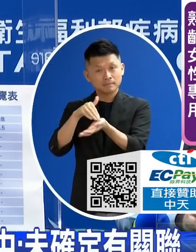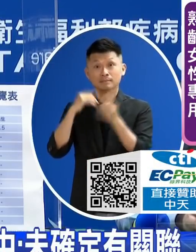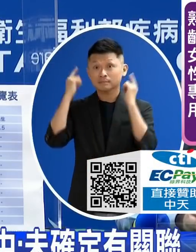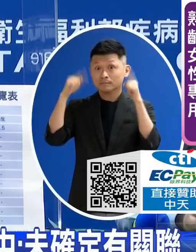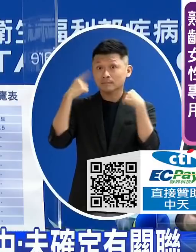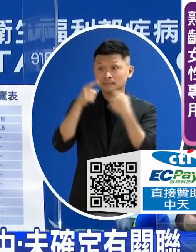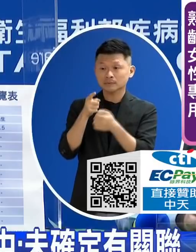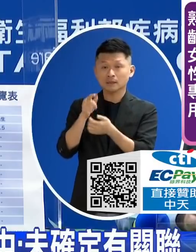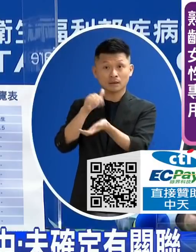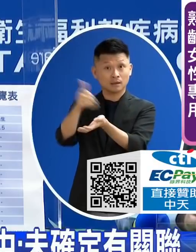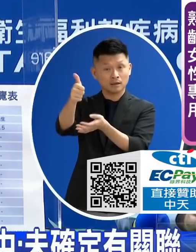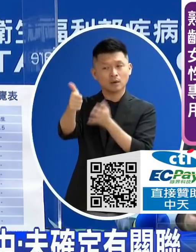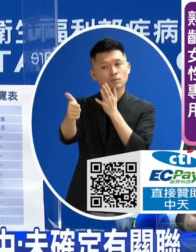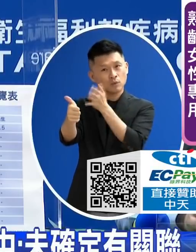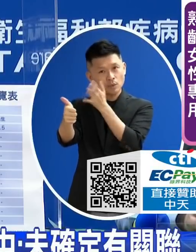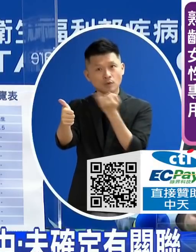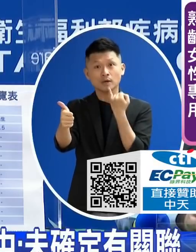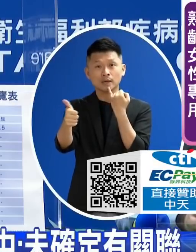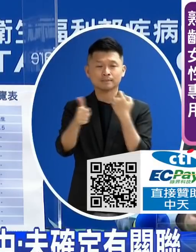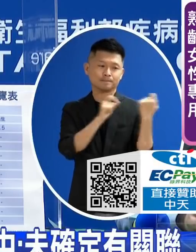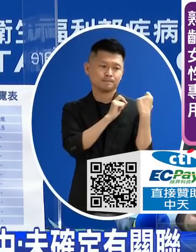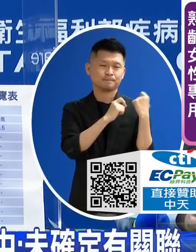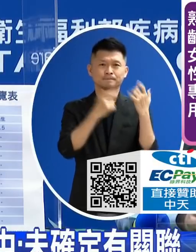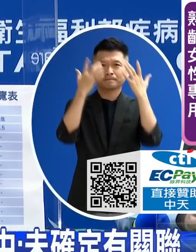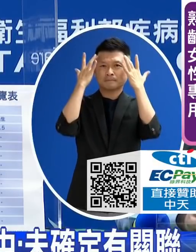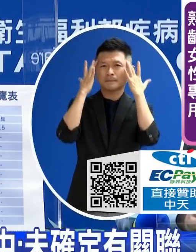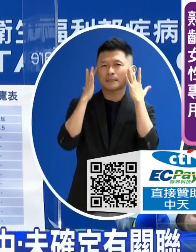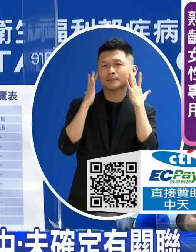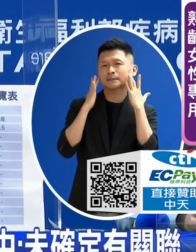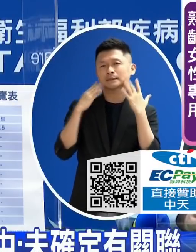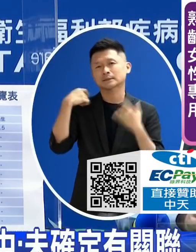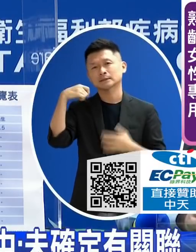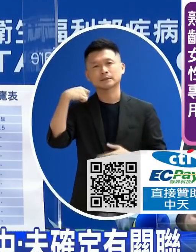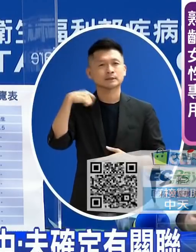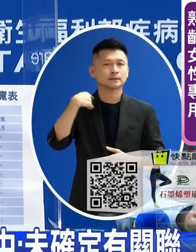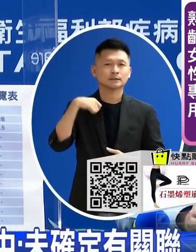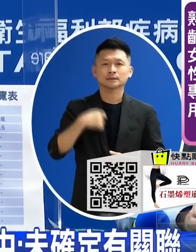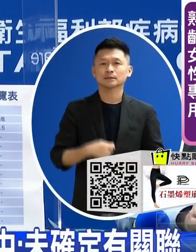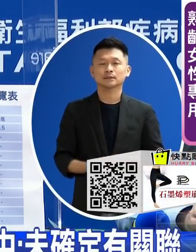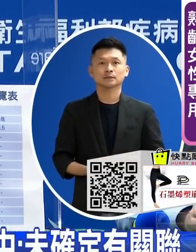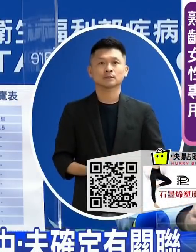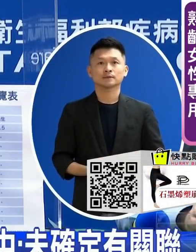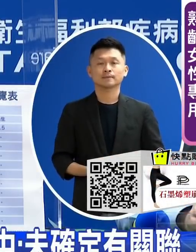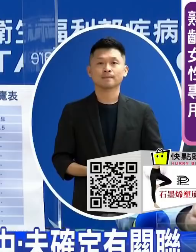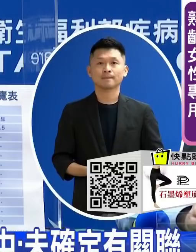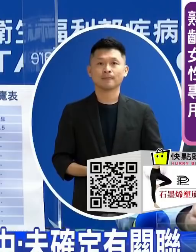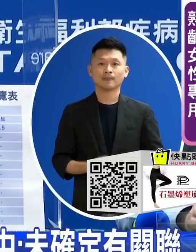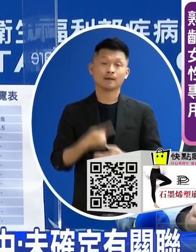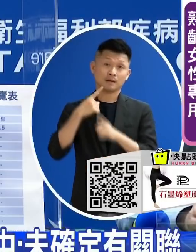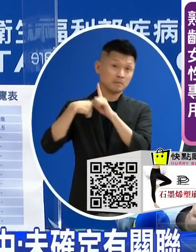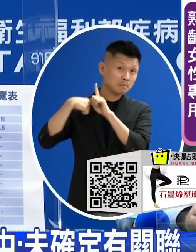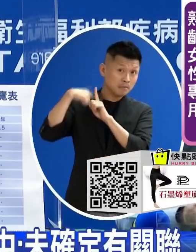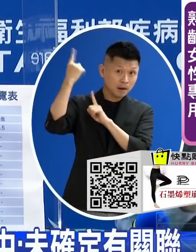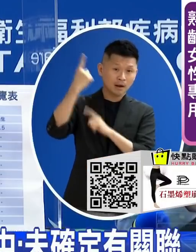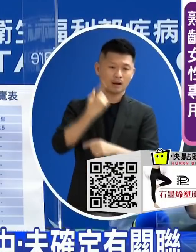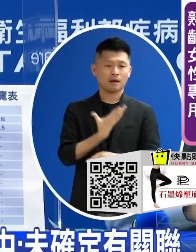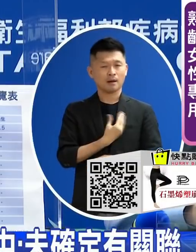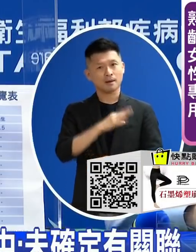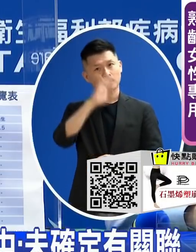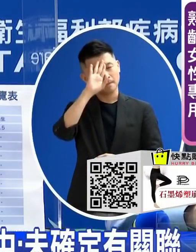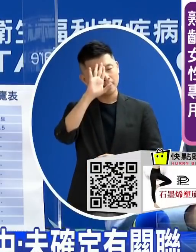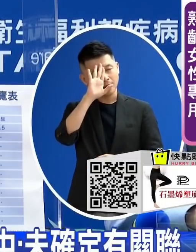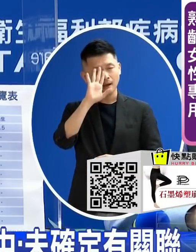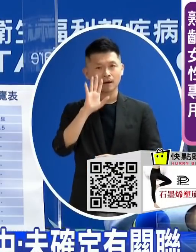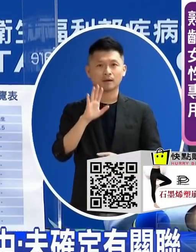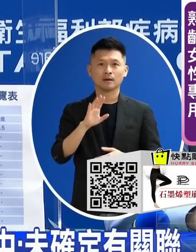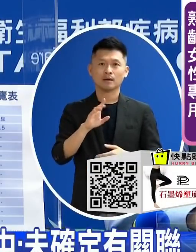然后第二个哈，这天气很炎热哈，事实上，不管是我们在这个哈高血压或等等心脏哈这些有相